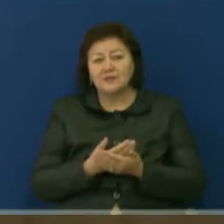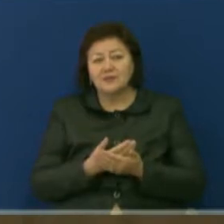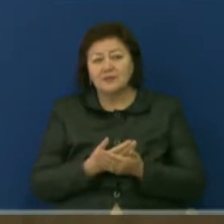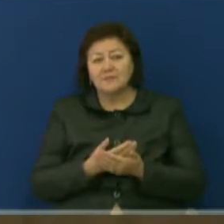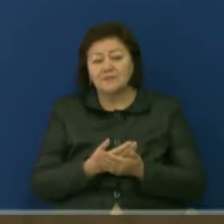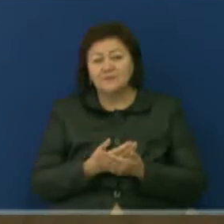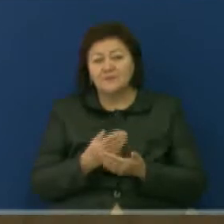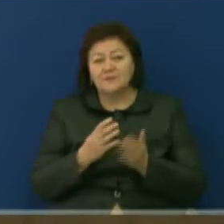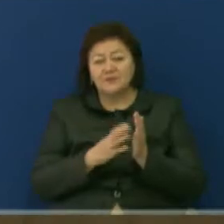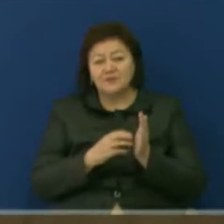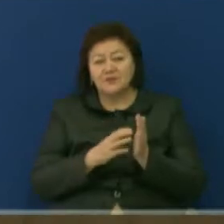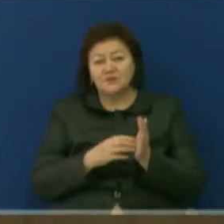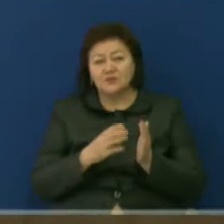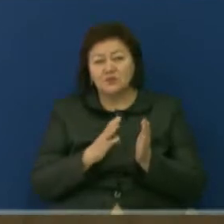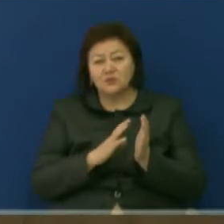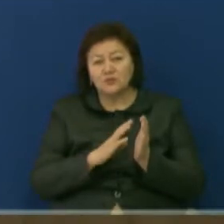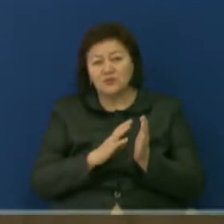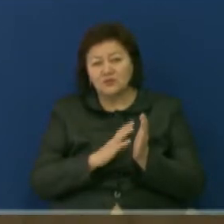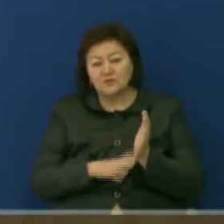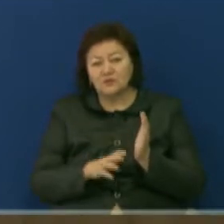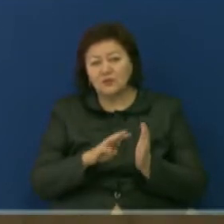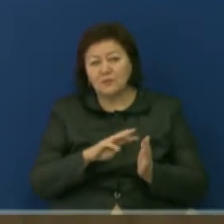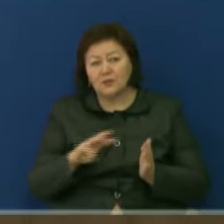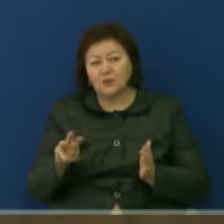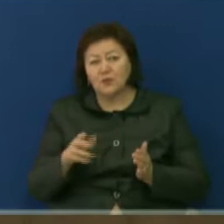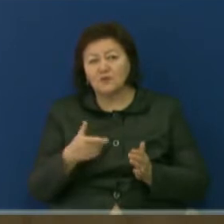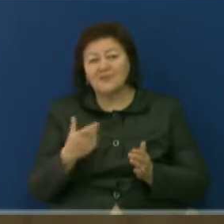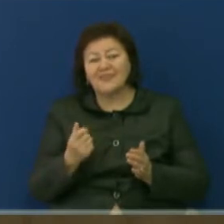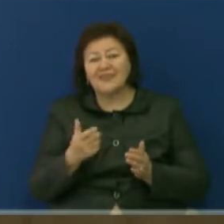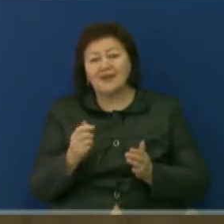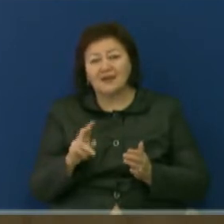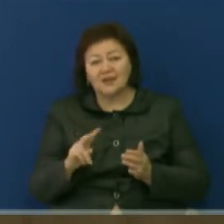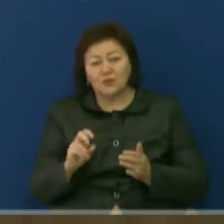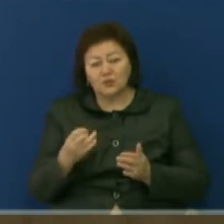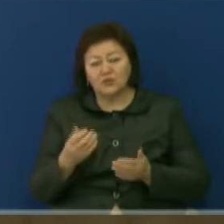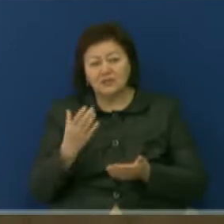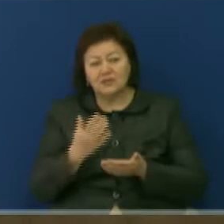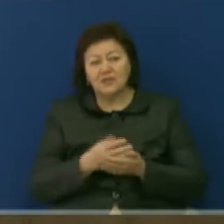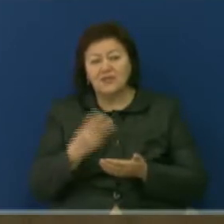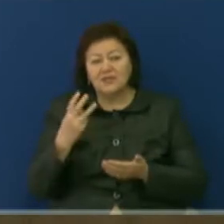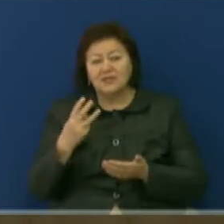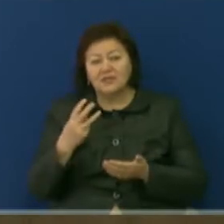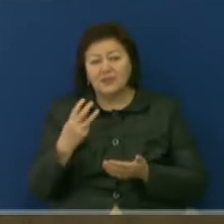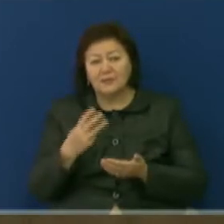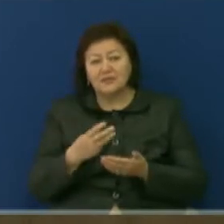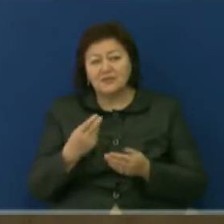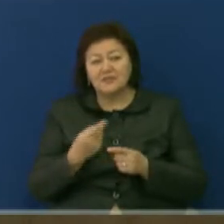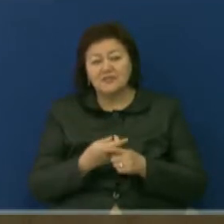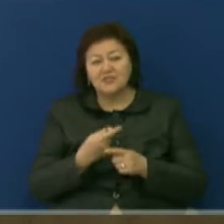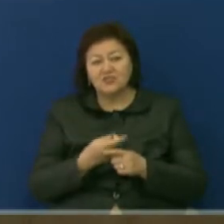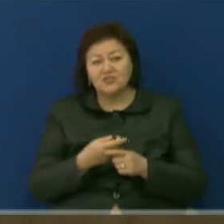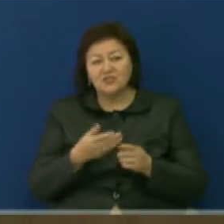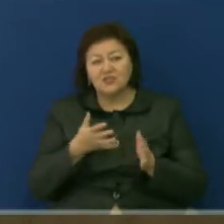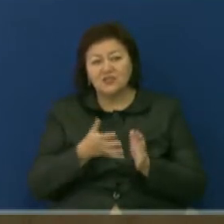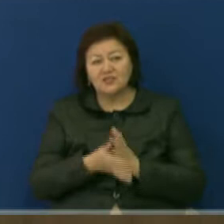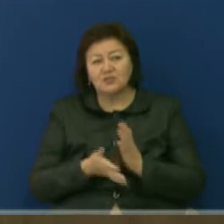көлемі 990 миллион. Жалпы шығын 553 мың гигакалорийді құрайды, яғни 36%. Оның ішінде техникалық ысырап